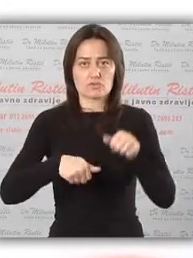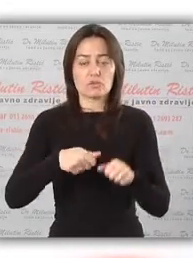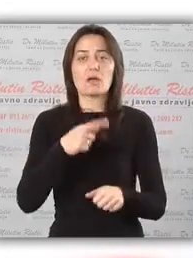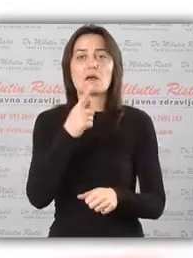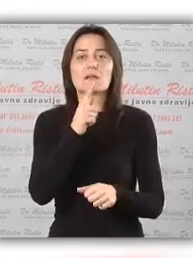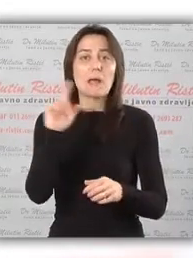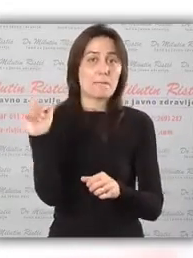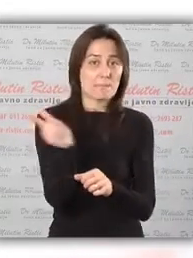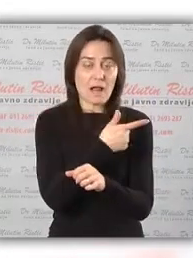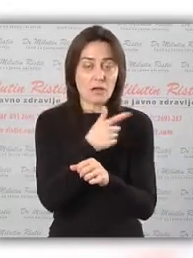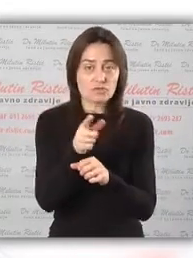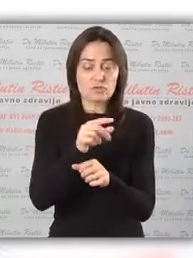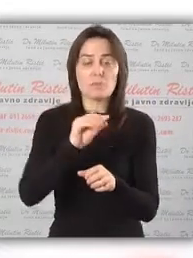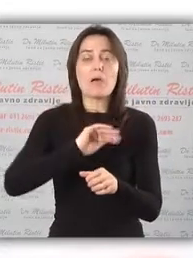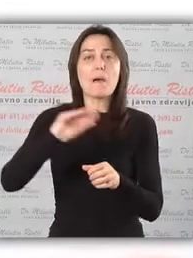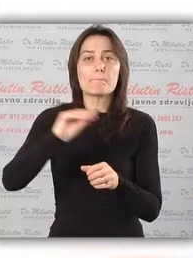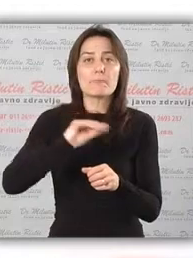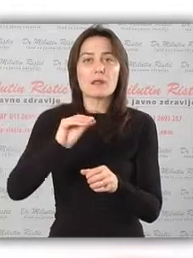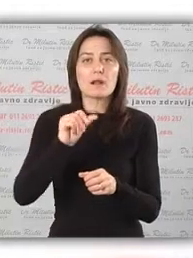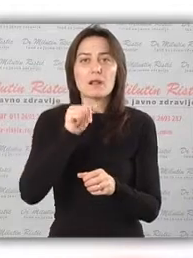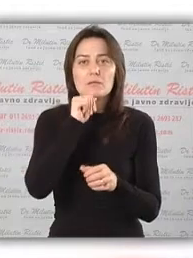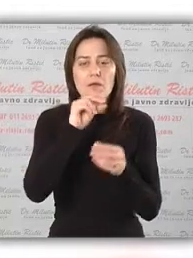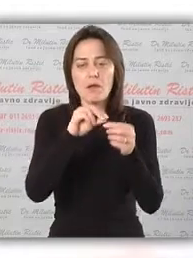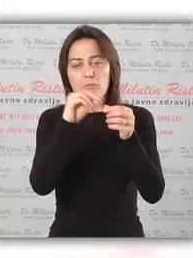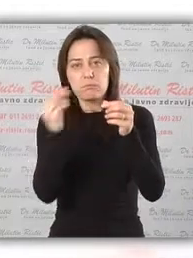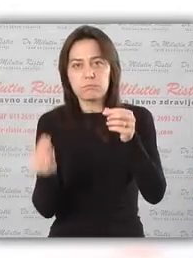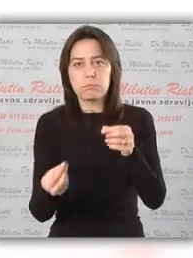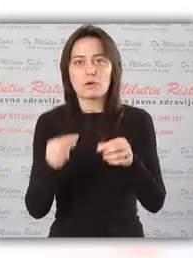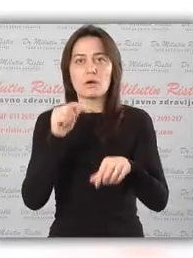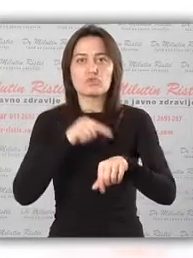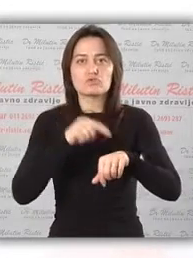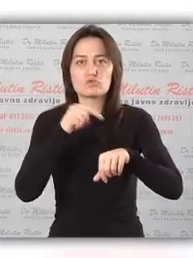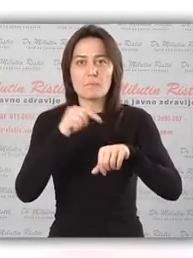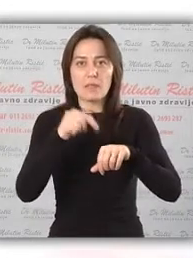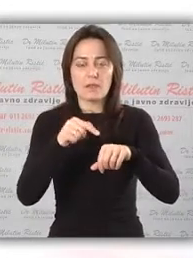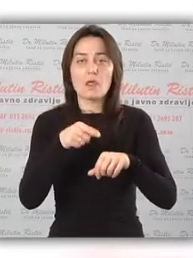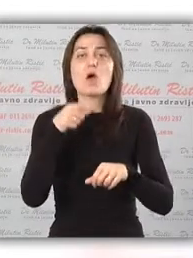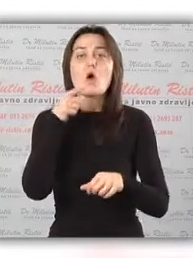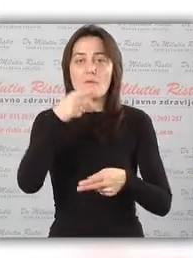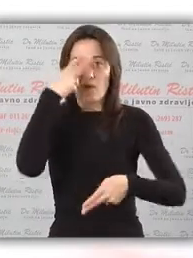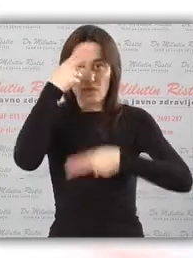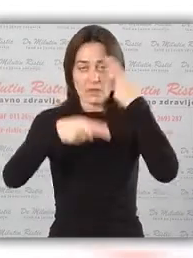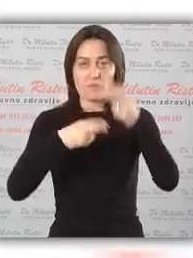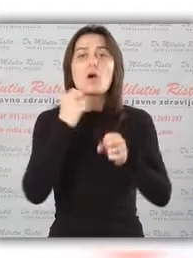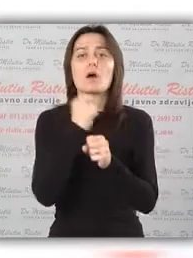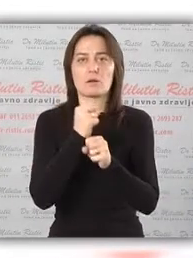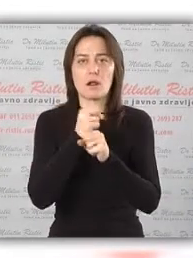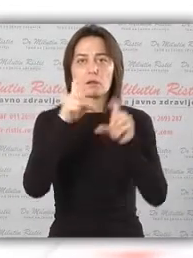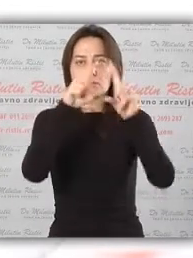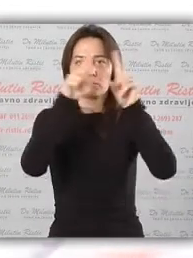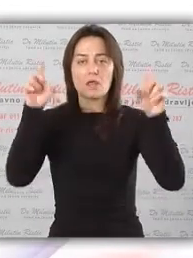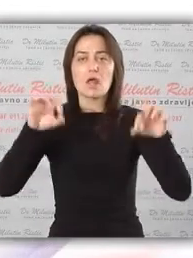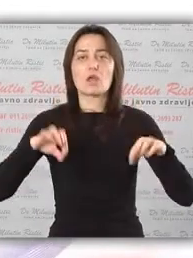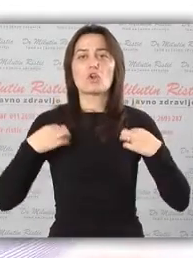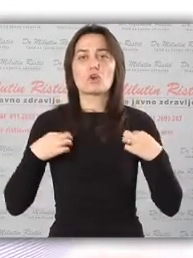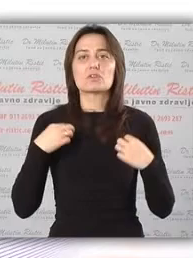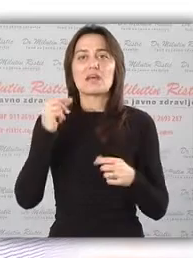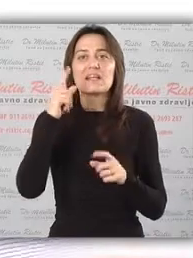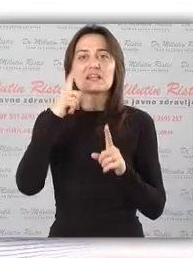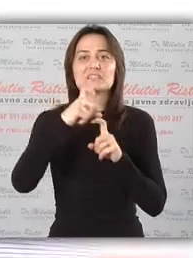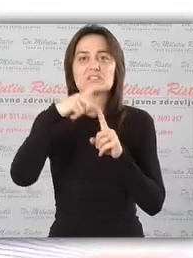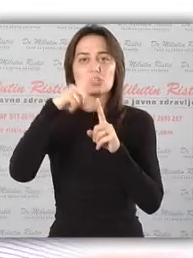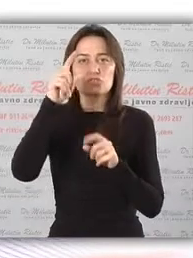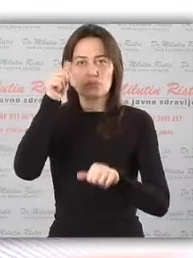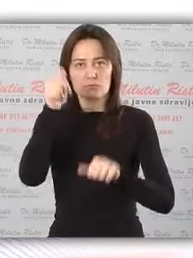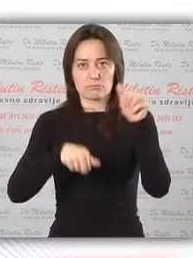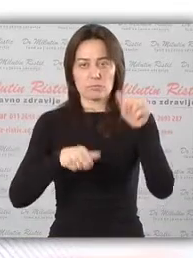incizija, sa pražnjenjem, ispiranjem i drenažom gnojne šupljine. Ova intervencija radi se u hiruškoj ordinaciji